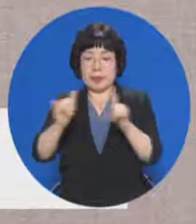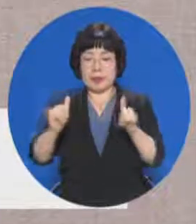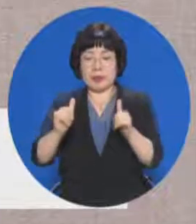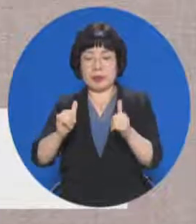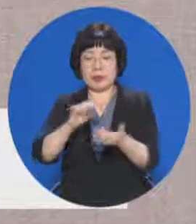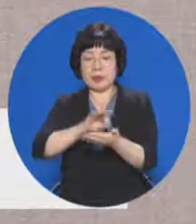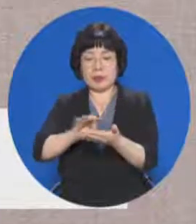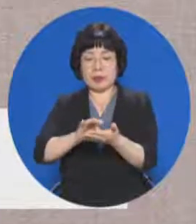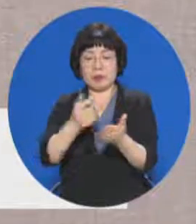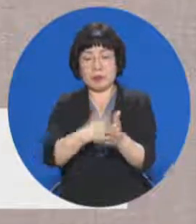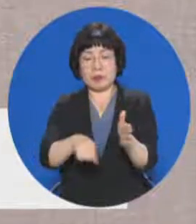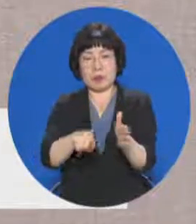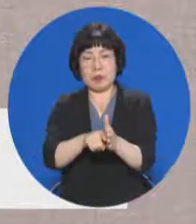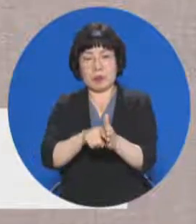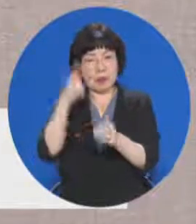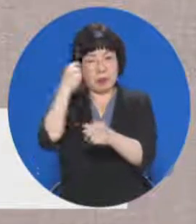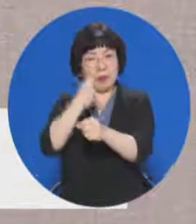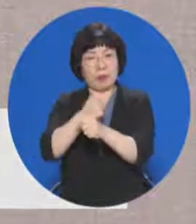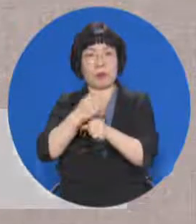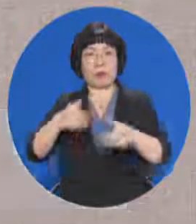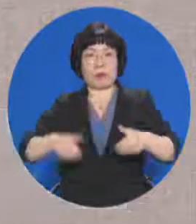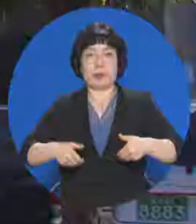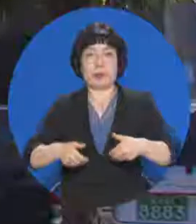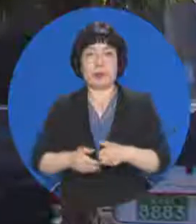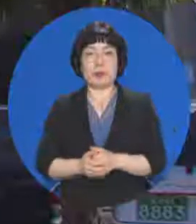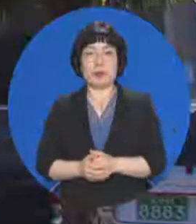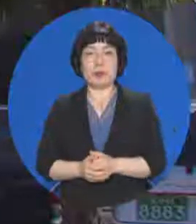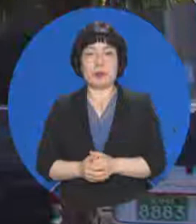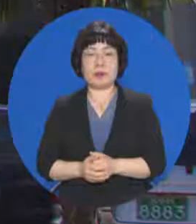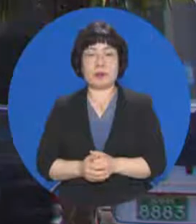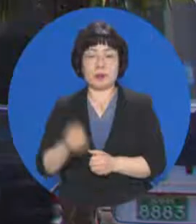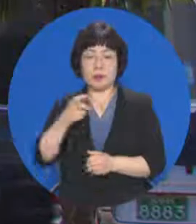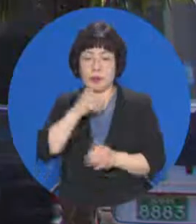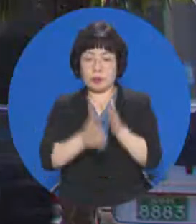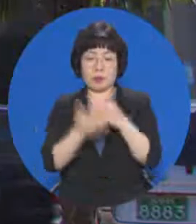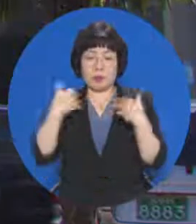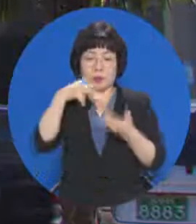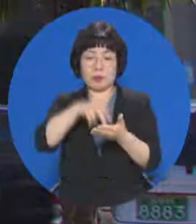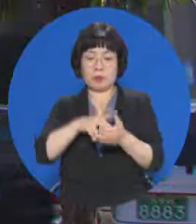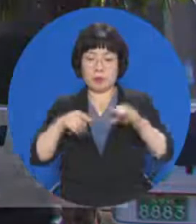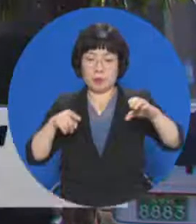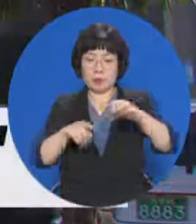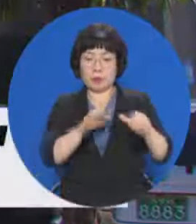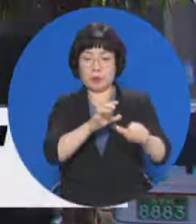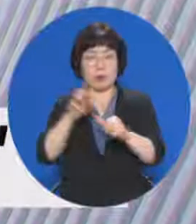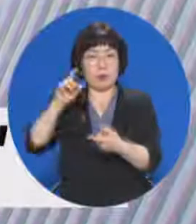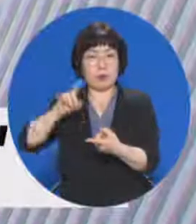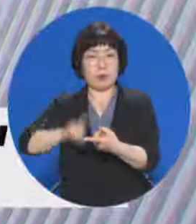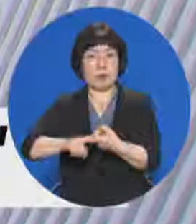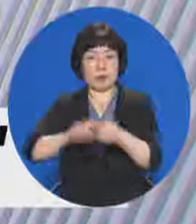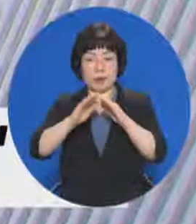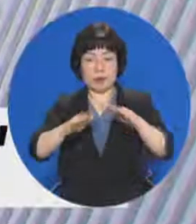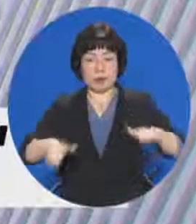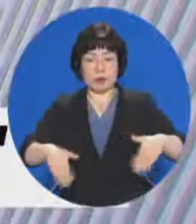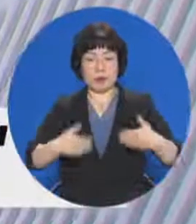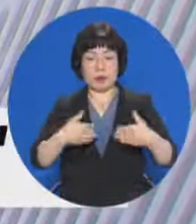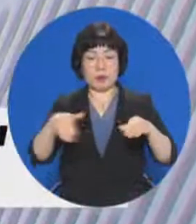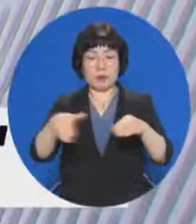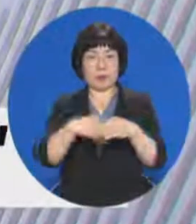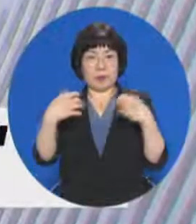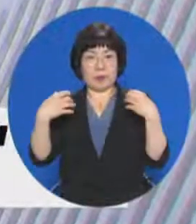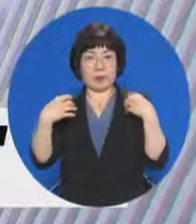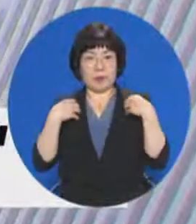품으로 돌려주는 방안도 고려해볼 만합니다. 한편 여수시는 벙커 활용과 관련해 전라남도와